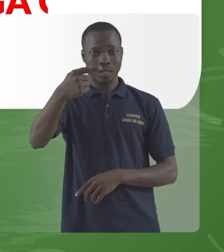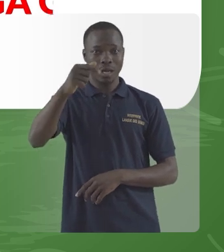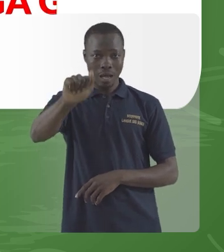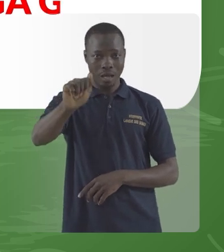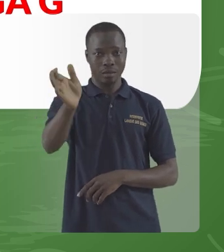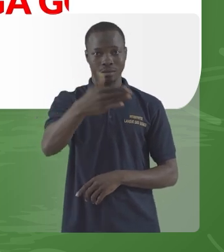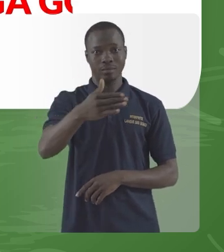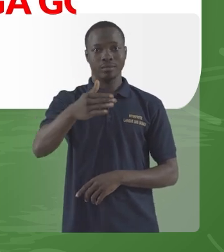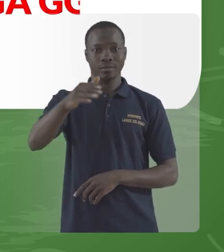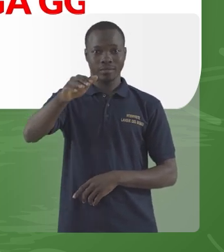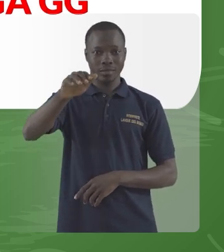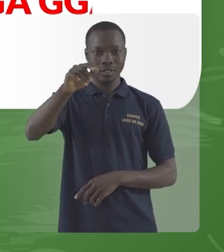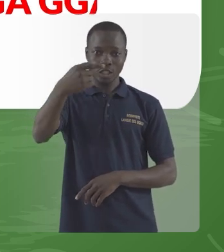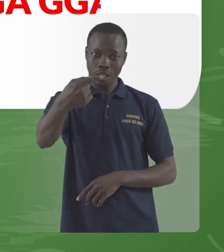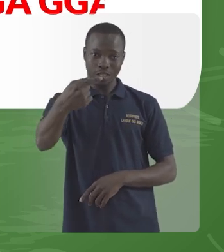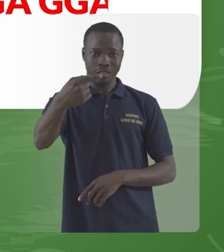AGA et enfin